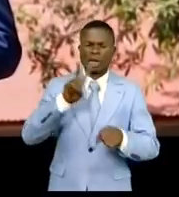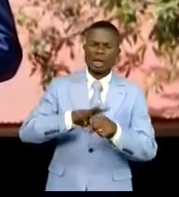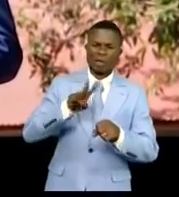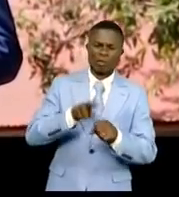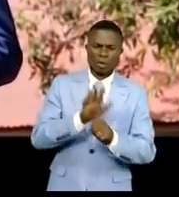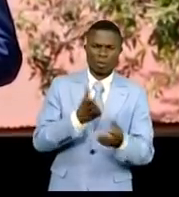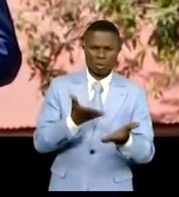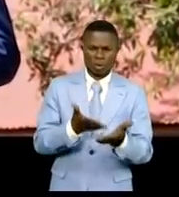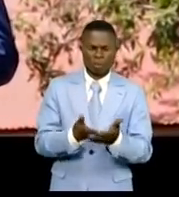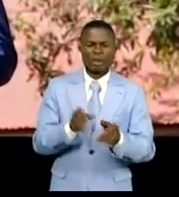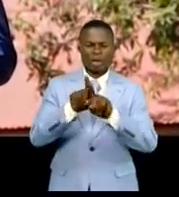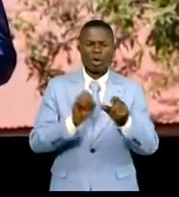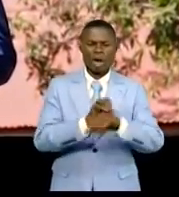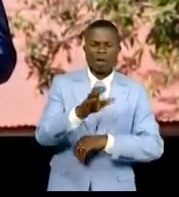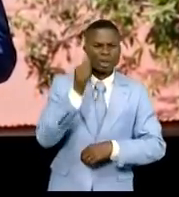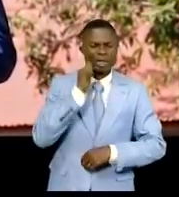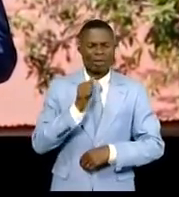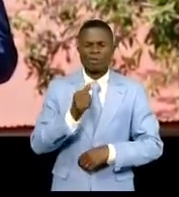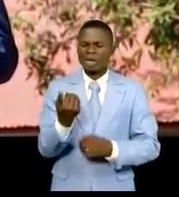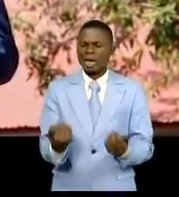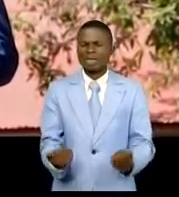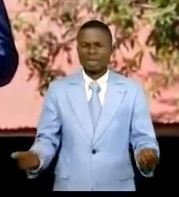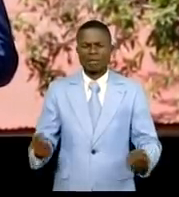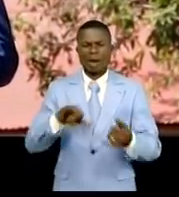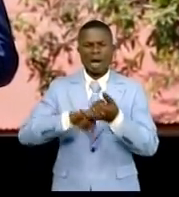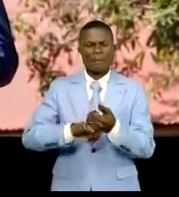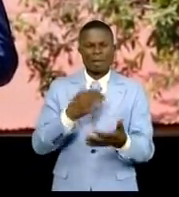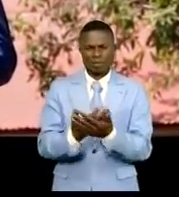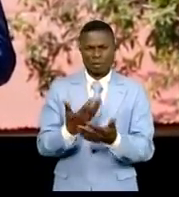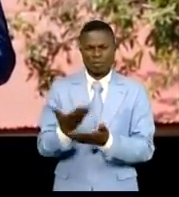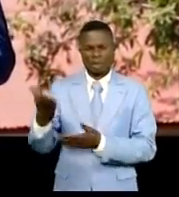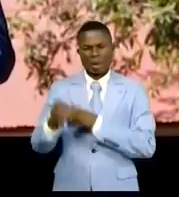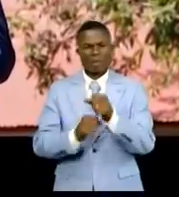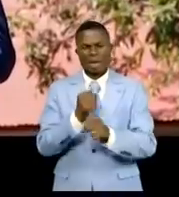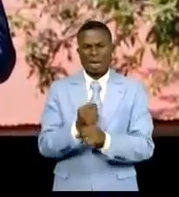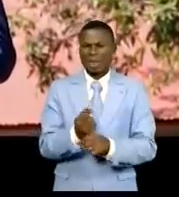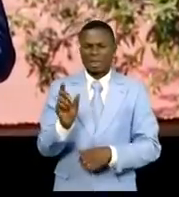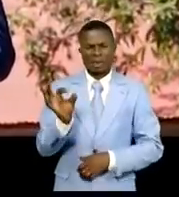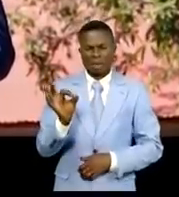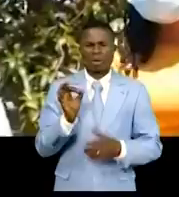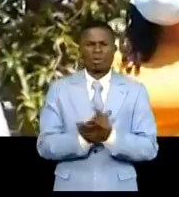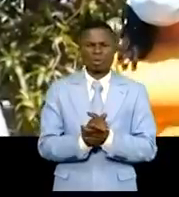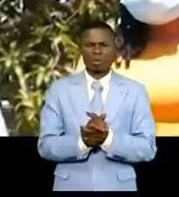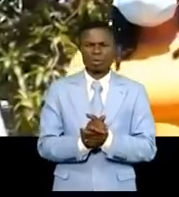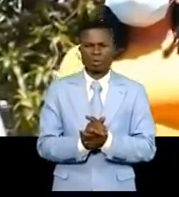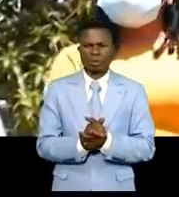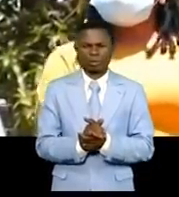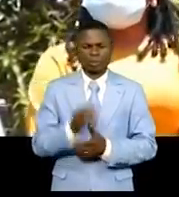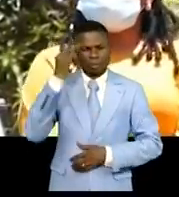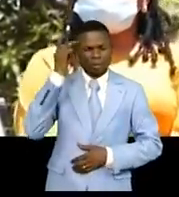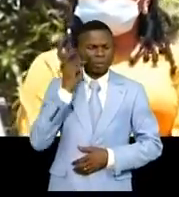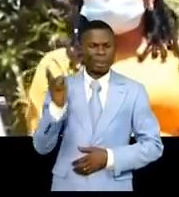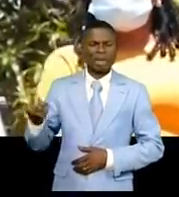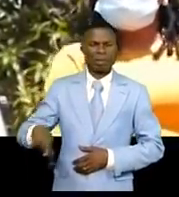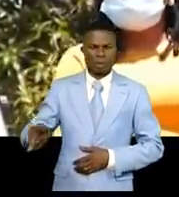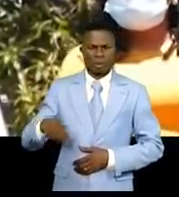les plus vulnérables. À cela s'ajoute la progression des différentes formes de violence basées sur le genre. Le ministre